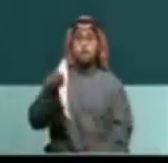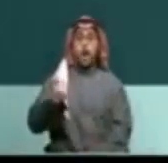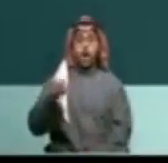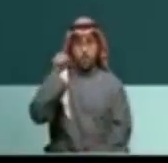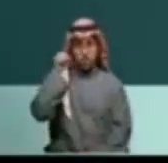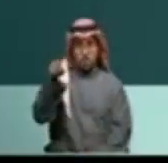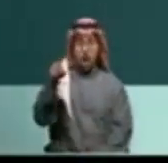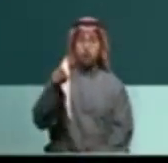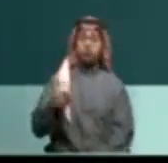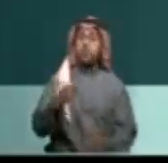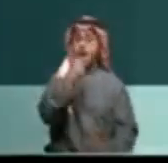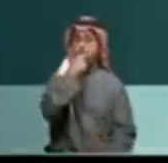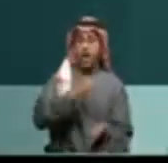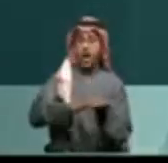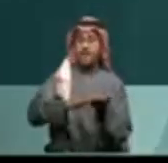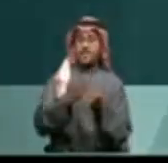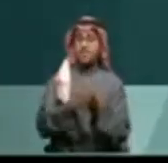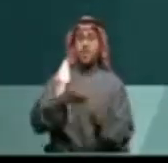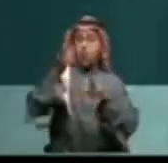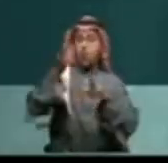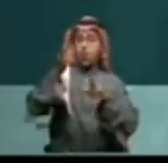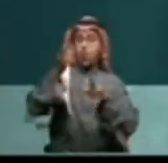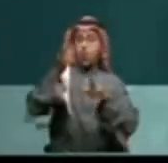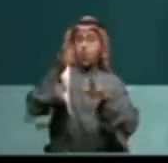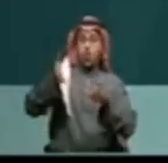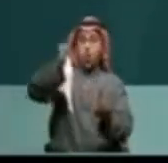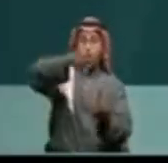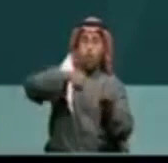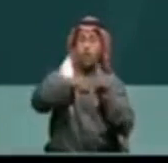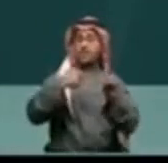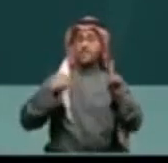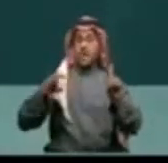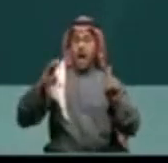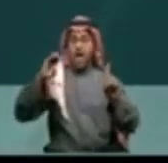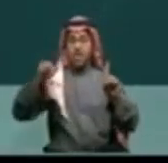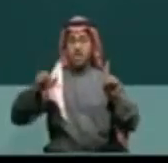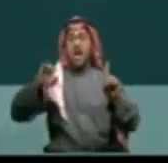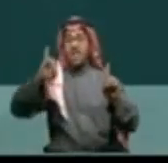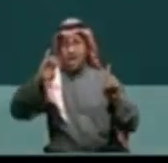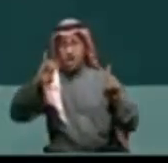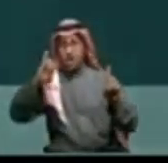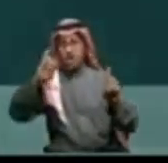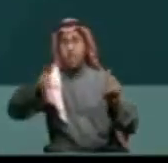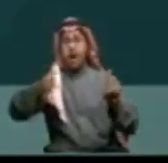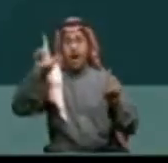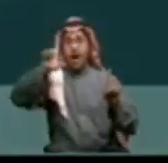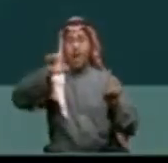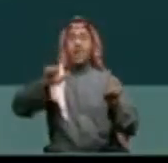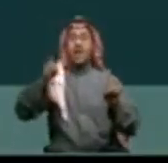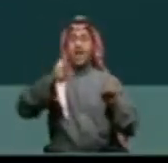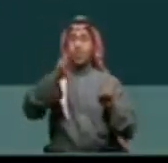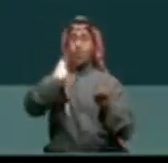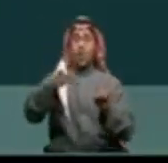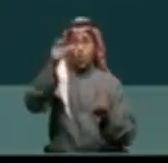الجزائية بمدينة الرياض للمدانين من النيابة العامة في قضية مقتل المواطن جمال خاشقجي